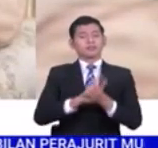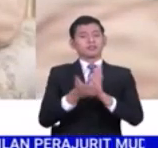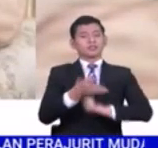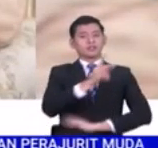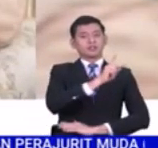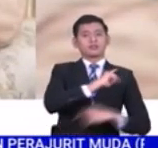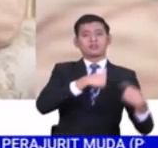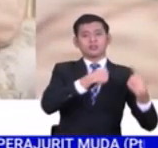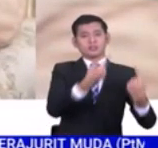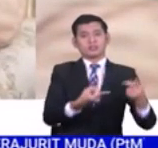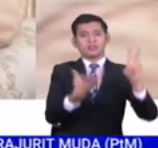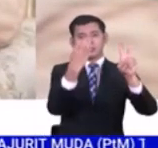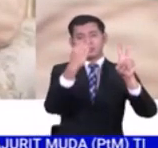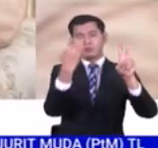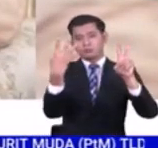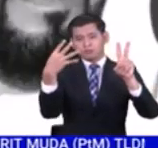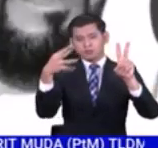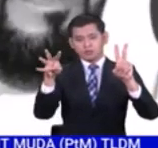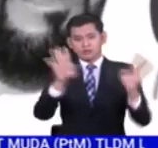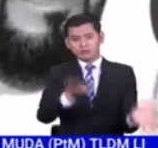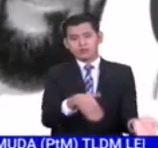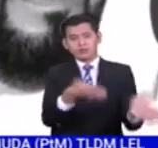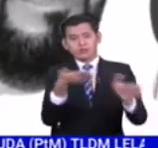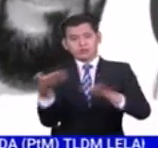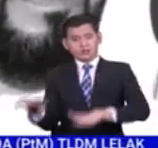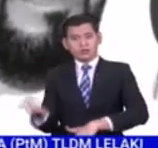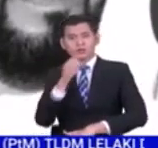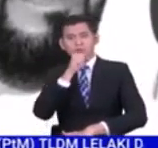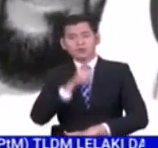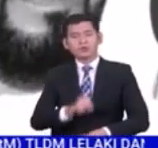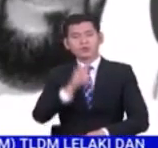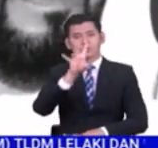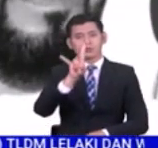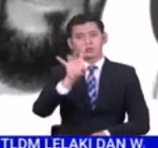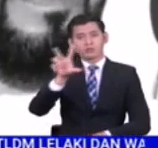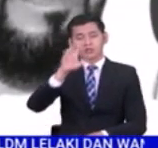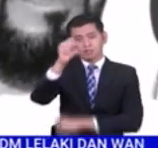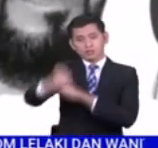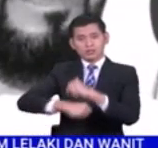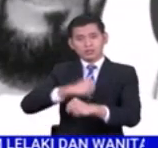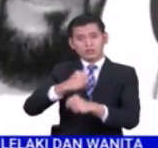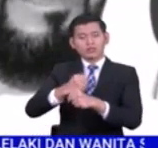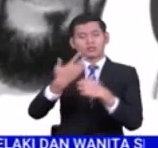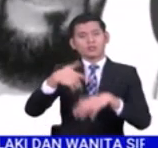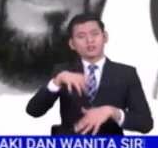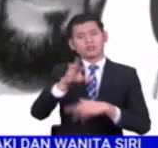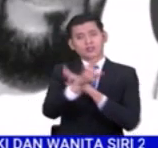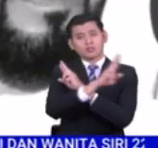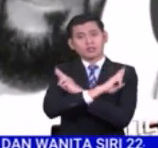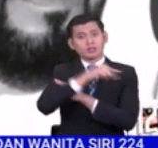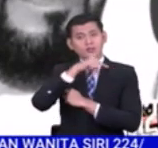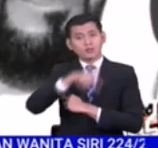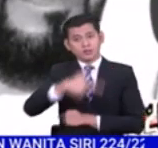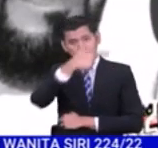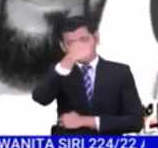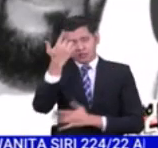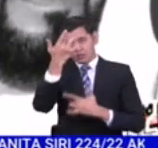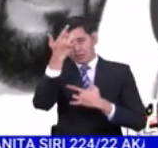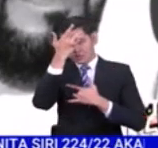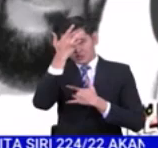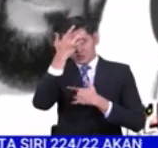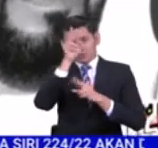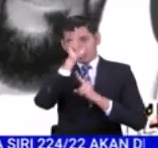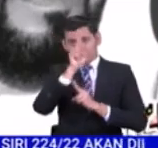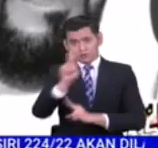2014 meninggal dunia pada usia 73 tahun semalam selepas melihat lambung akibat sakit istiadat